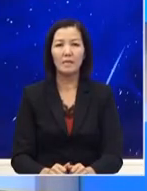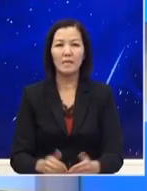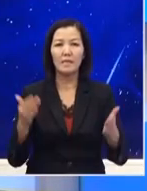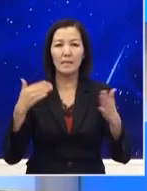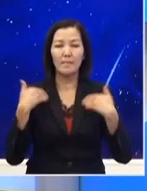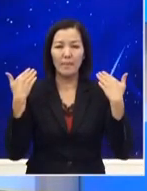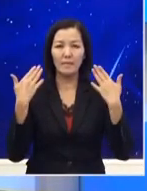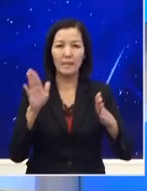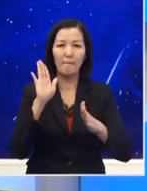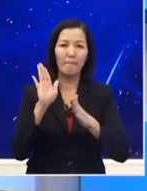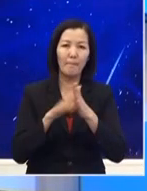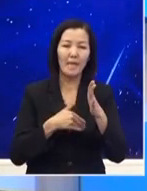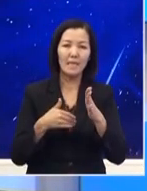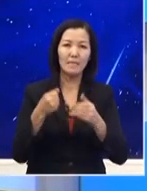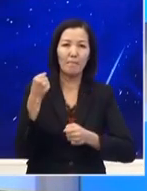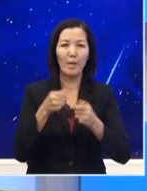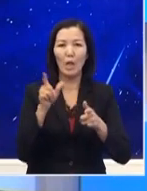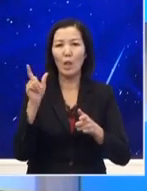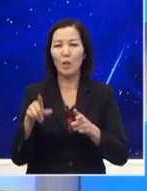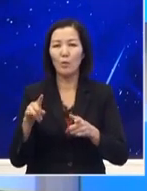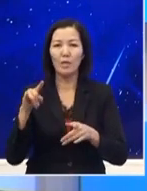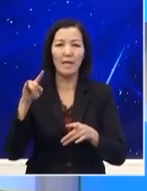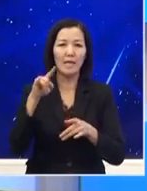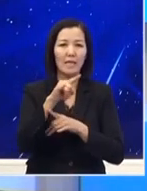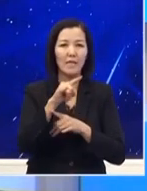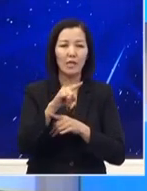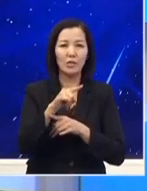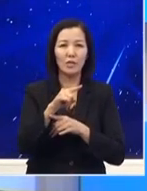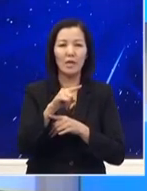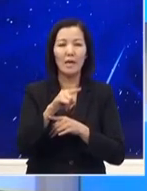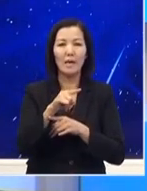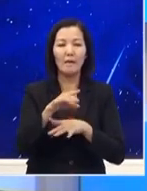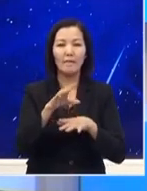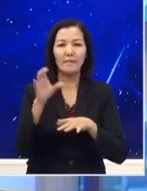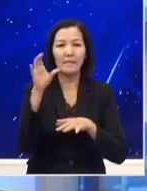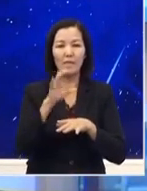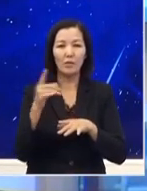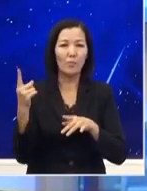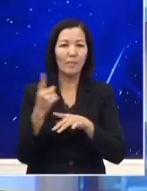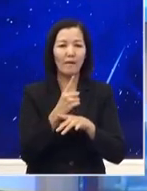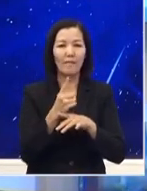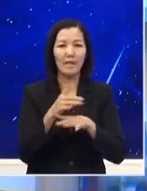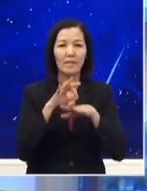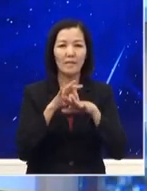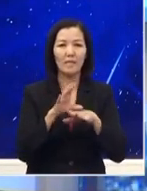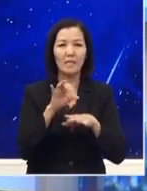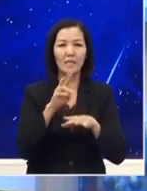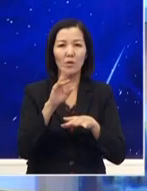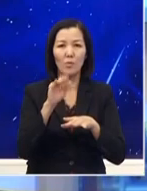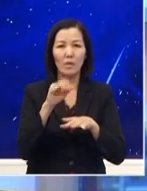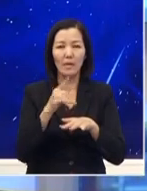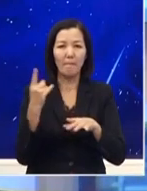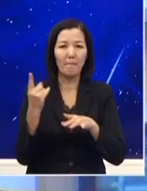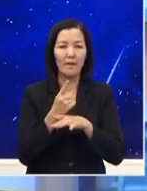Демонстрация беспилотных летающих такси и почтовых дронов прошла в среду в Сеуле. Это первые в мире полеты беспилотных такси и грузовых